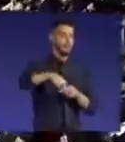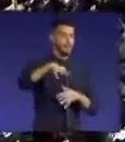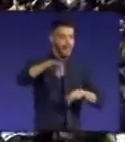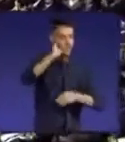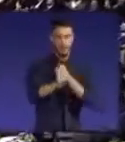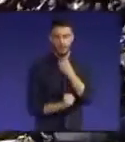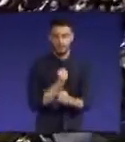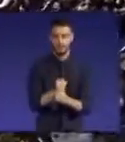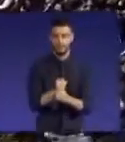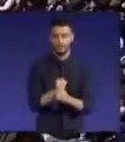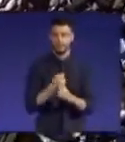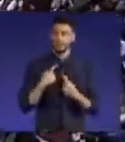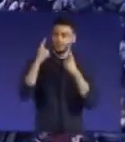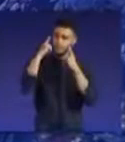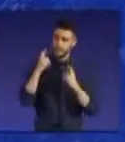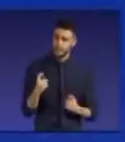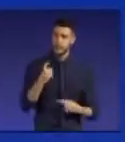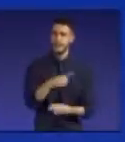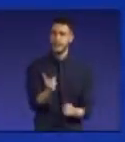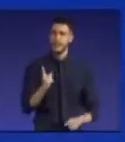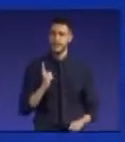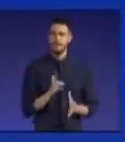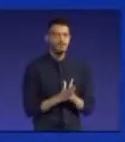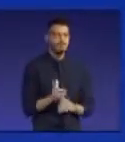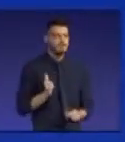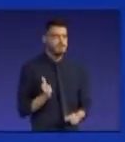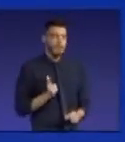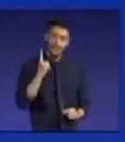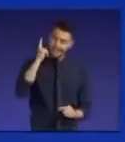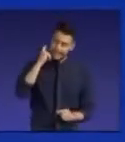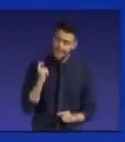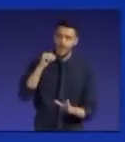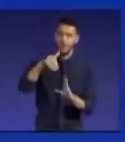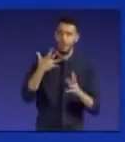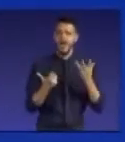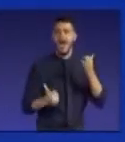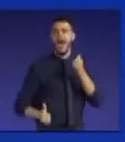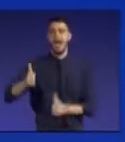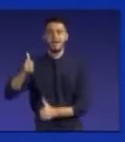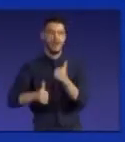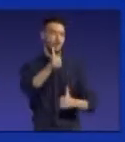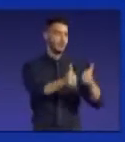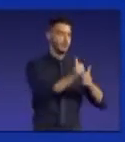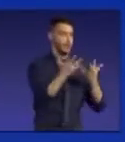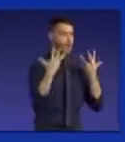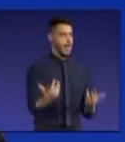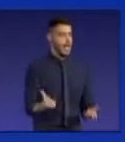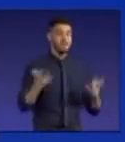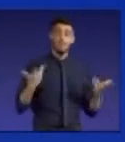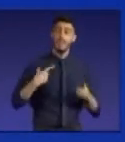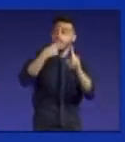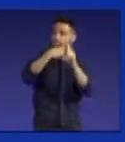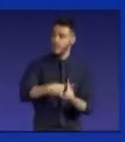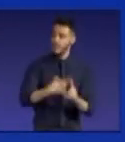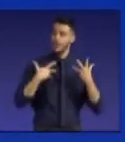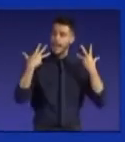Ξέρω ότι υπάρχουν και μεγάλες προσδοκίες και πολλής ανταγωνισμός. Είναι θετικό αυτό, να έχουμε πολλά άξια